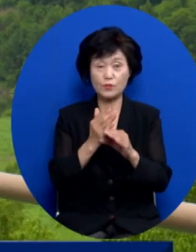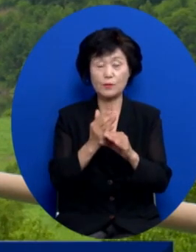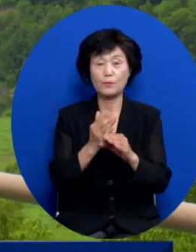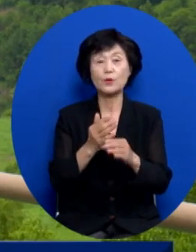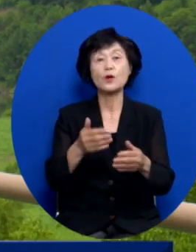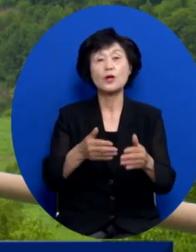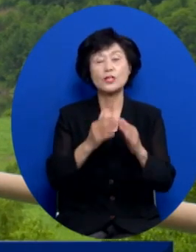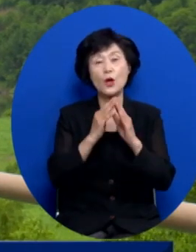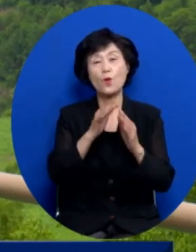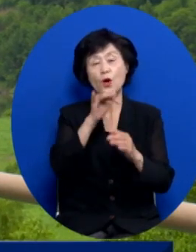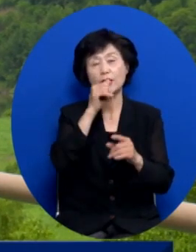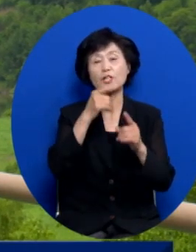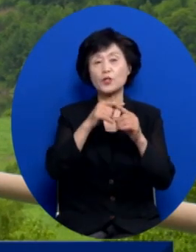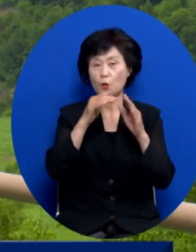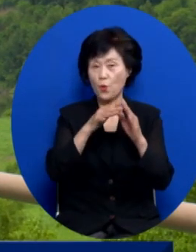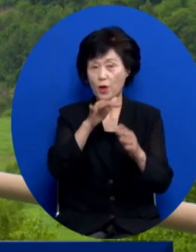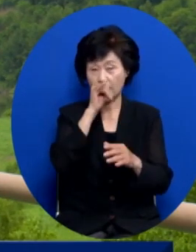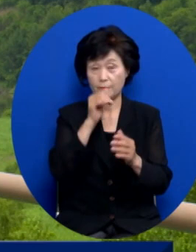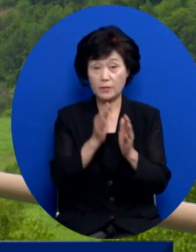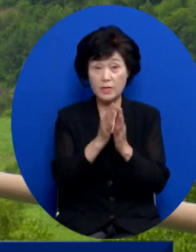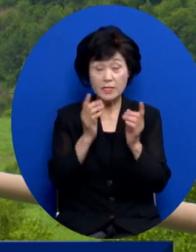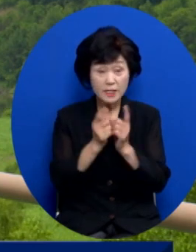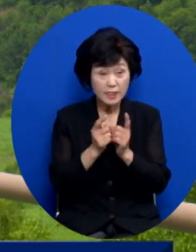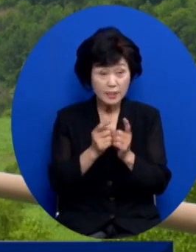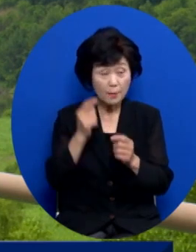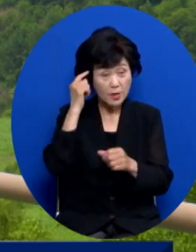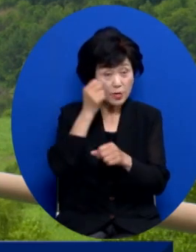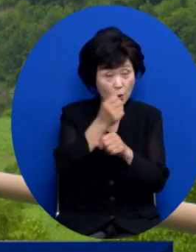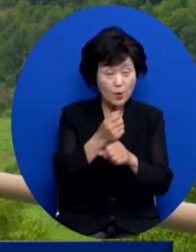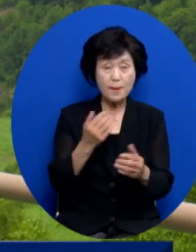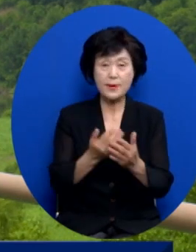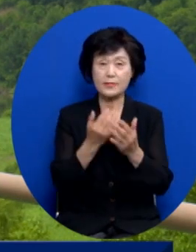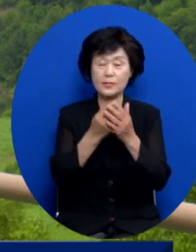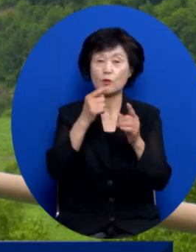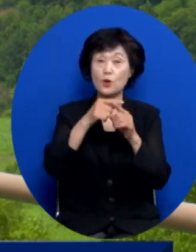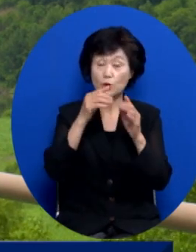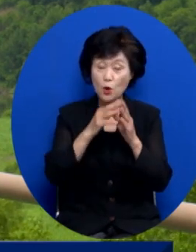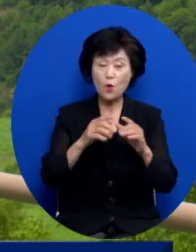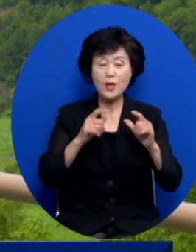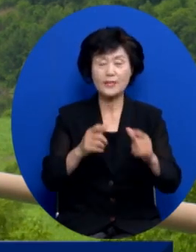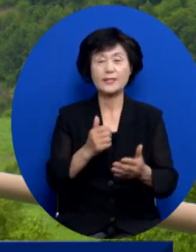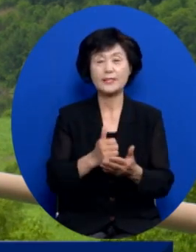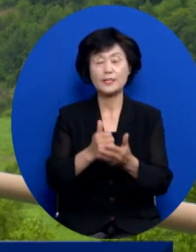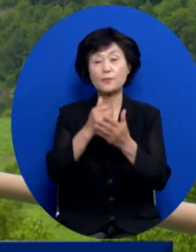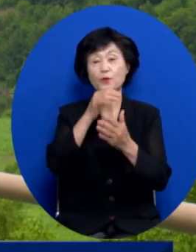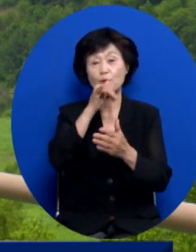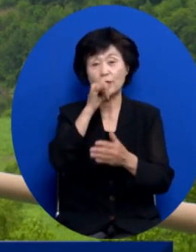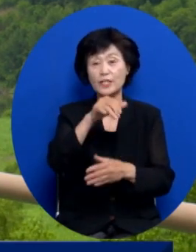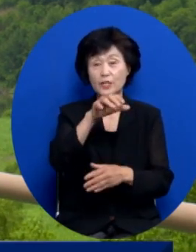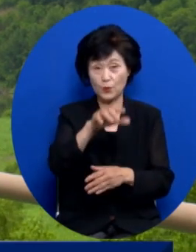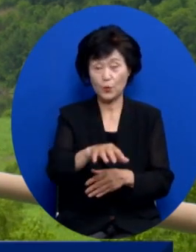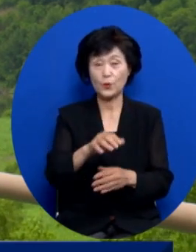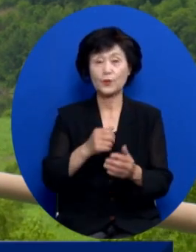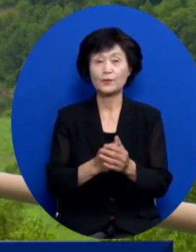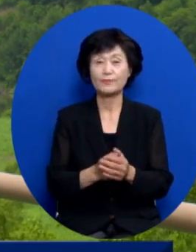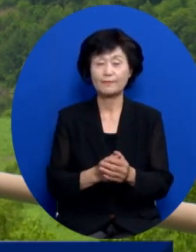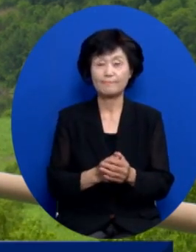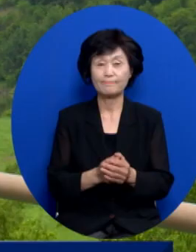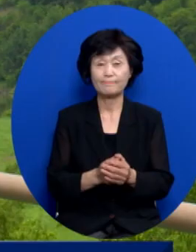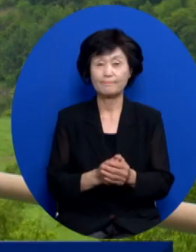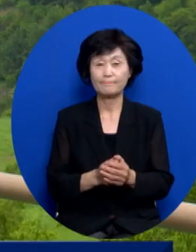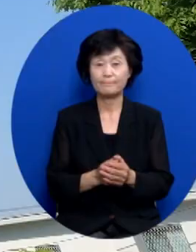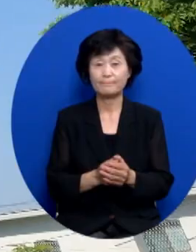있습니다. 평신도가 사역을 직접 연구하고 발전시켜 교회와 지역을 섬기는 남군산 교회, 김지혜 기자가